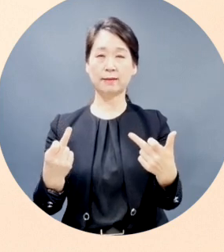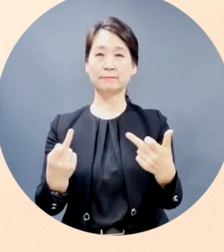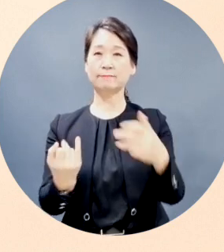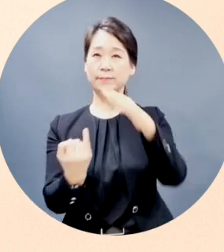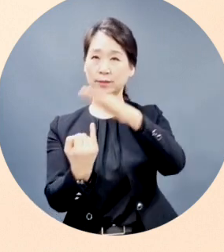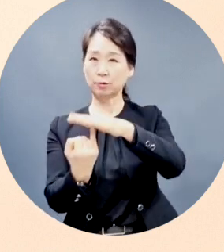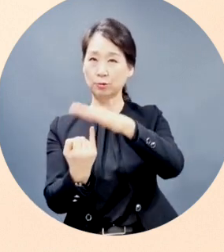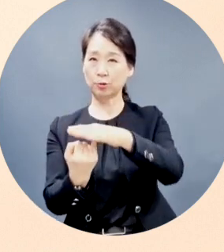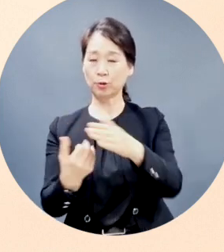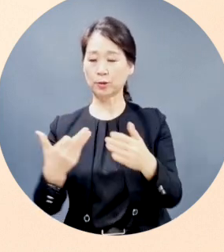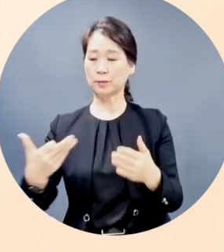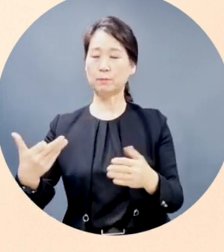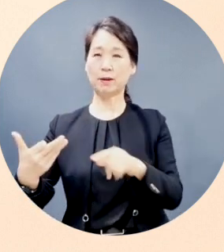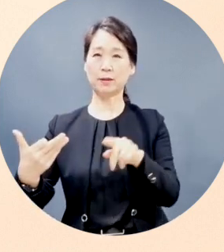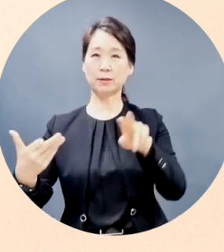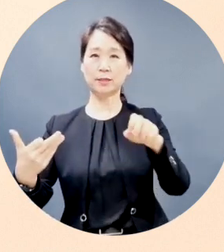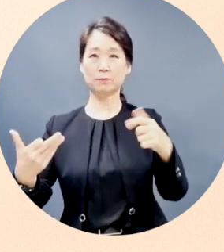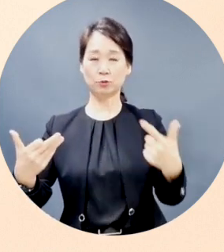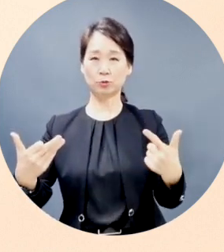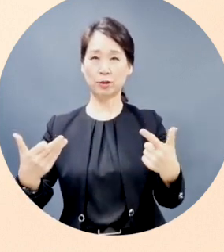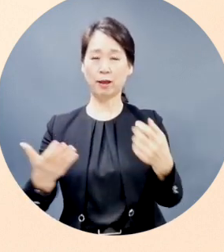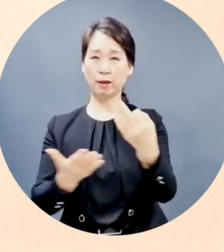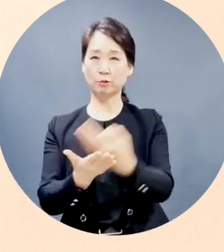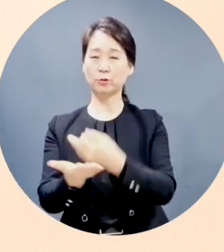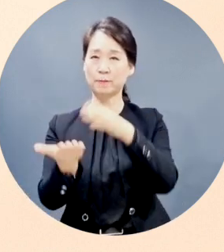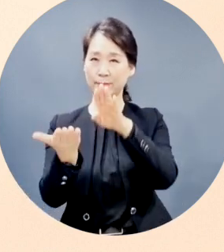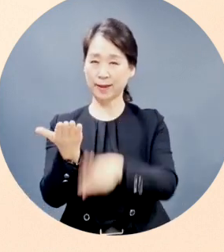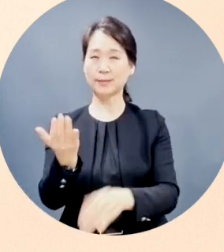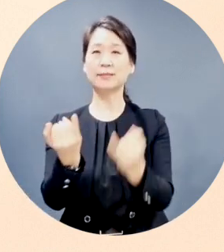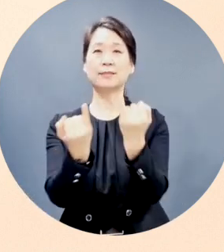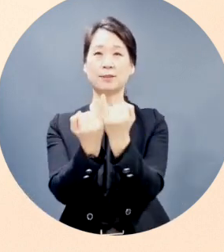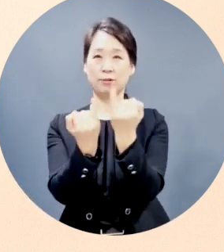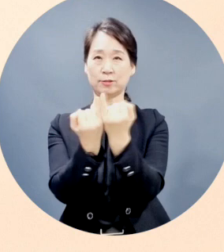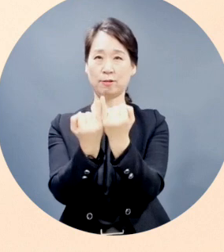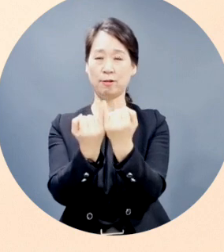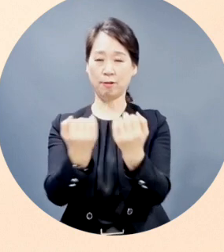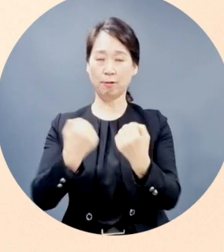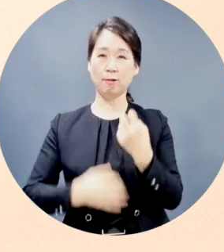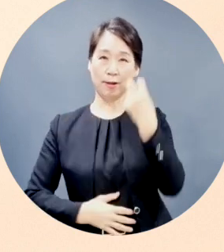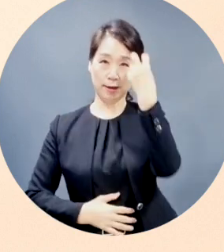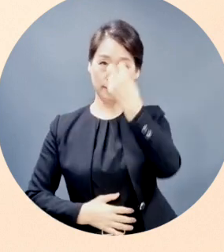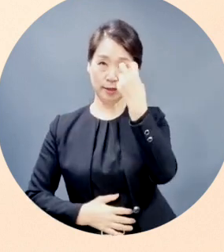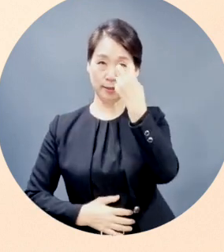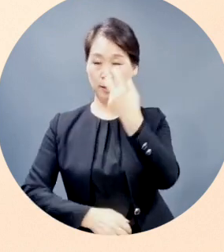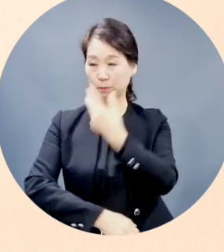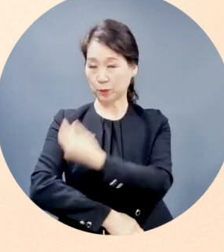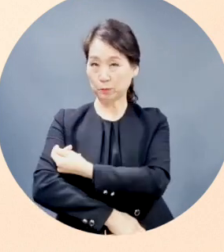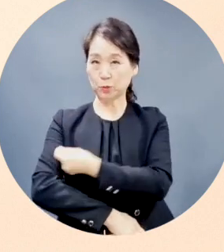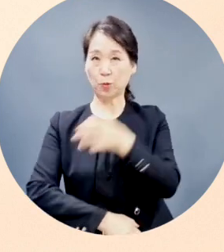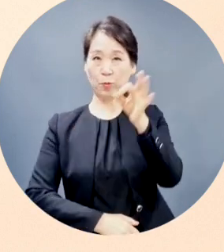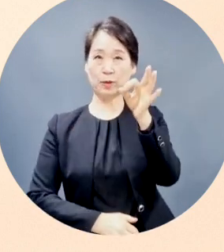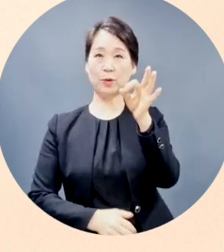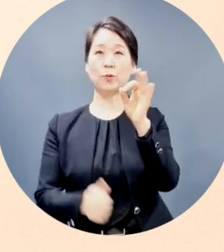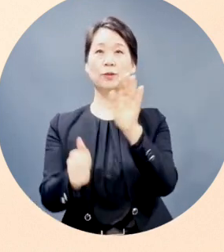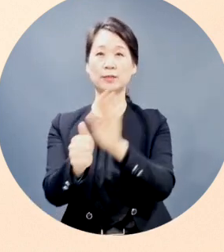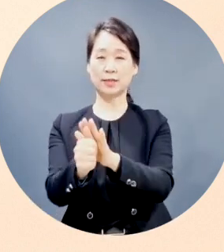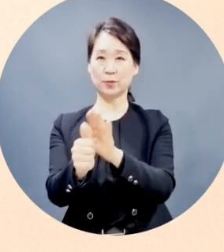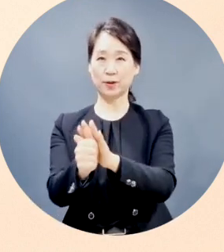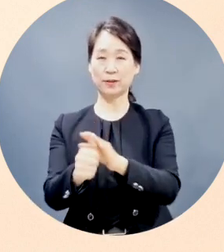여성 청소년과 만 18세에서 26세 저소득층 여성으로 건강상담 및 예방접종 비용을